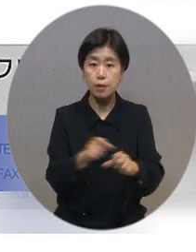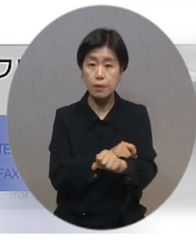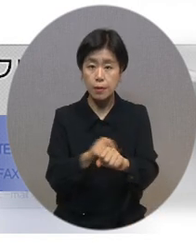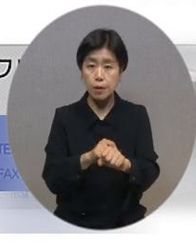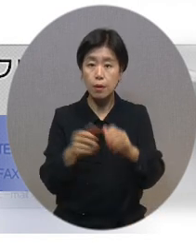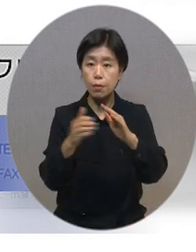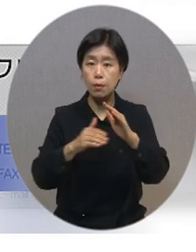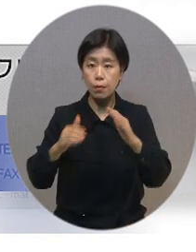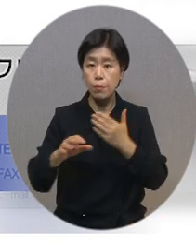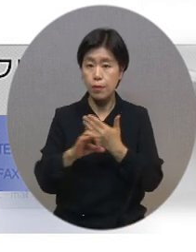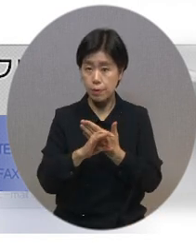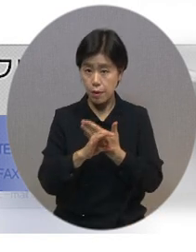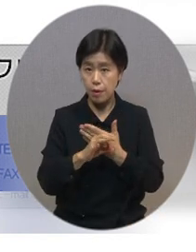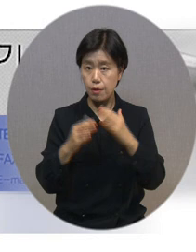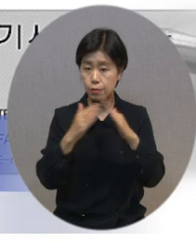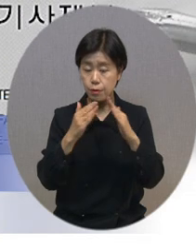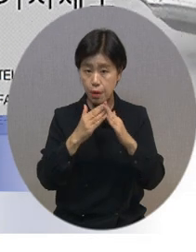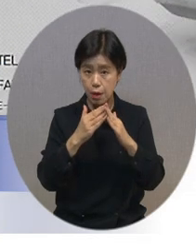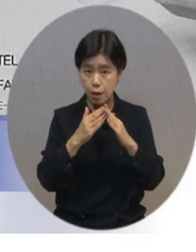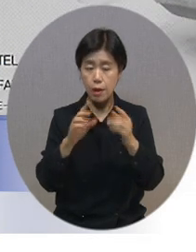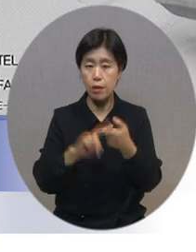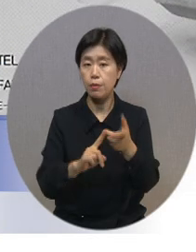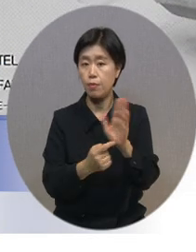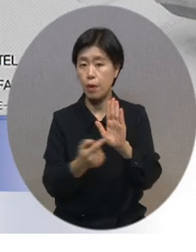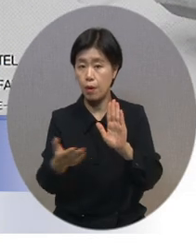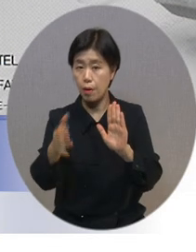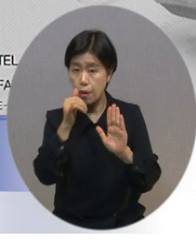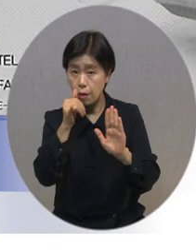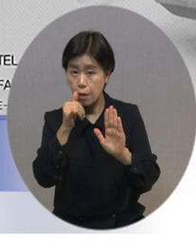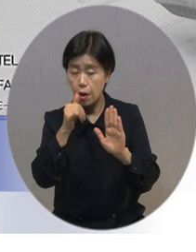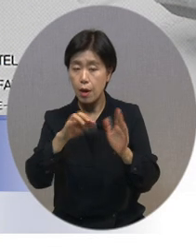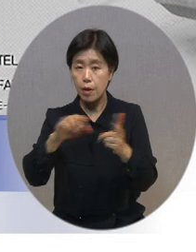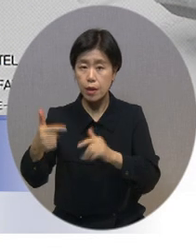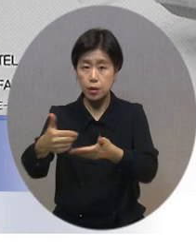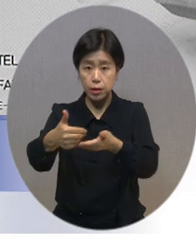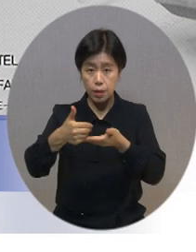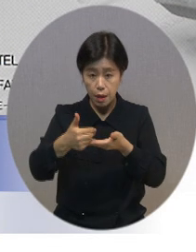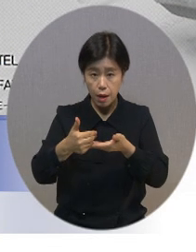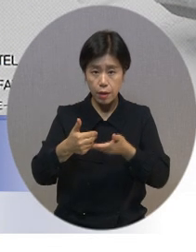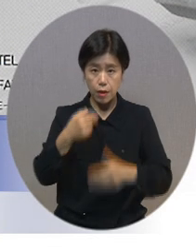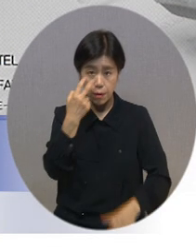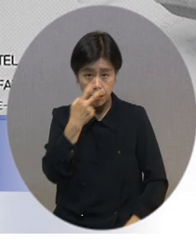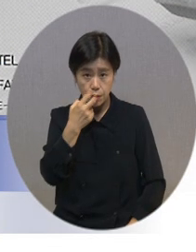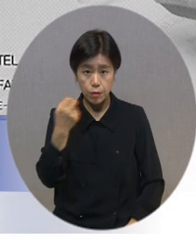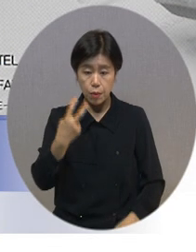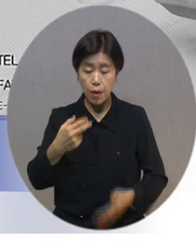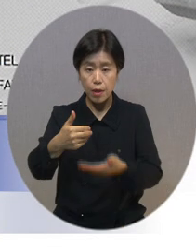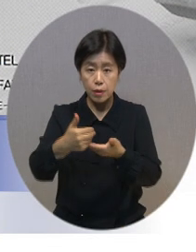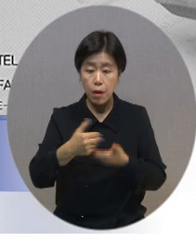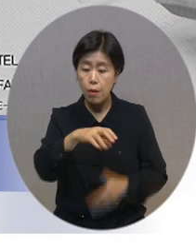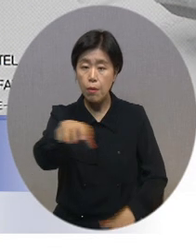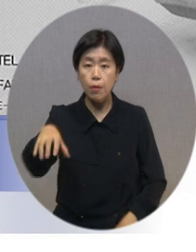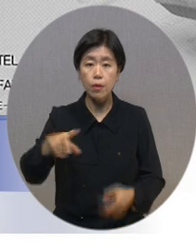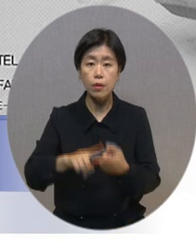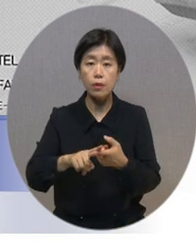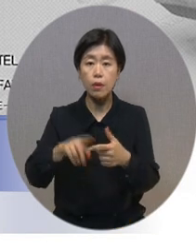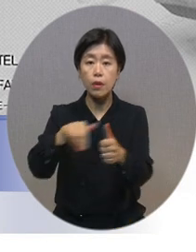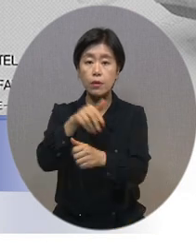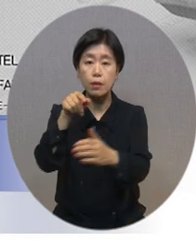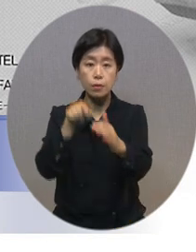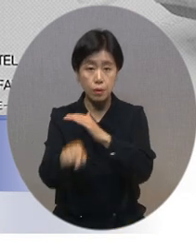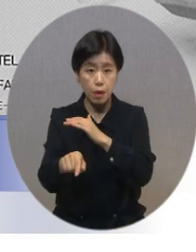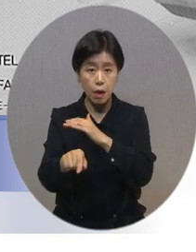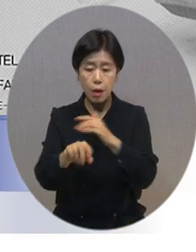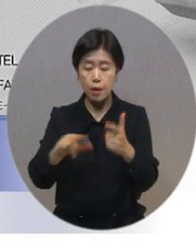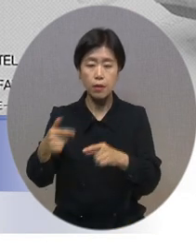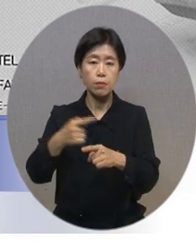임대주택 공무를 실시하고 이후 제안서 검토와 제한 지구 현장 조사 평가 위원회 심사를 거쳐